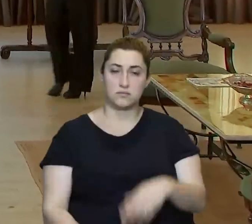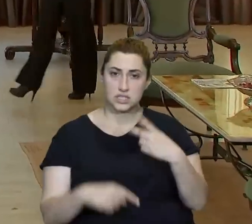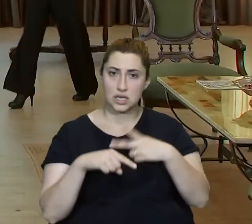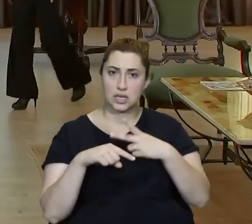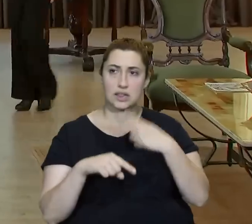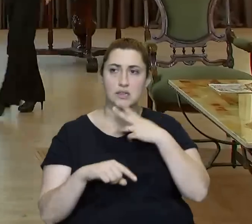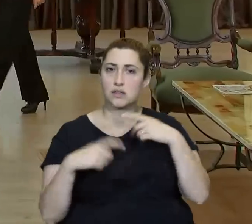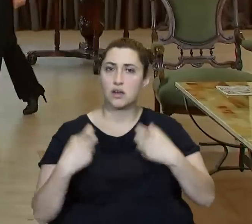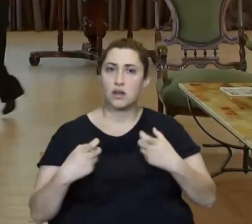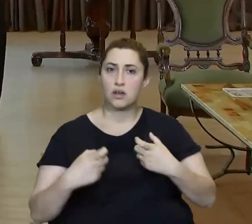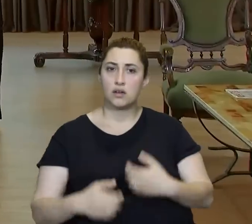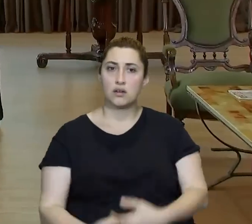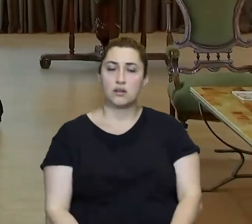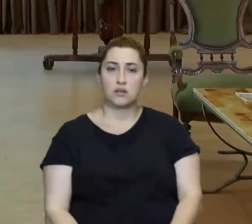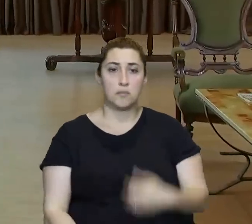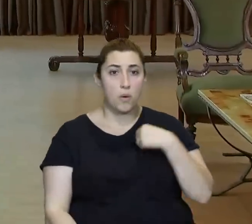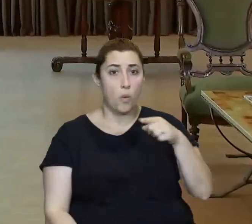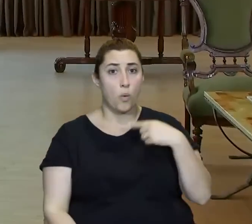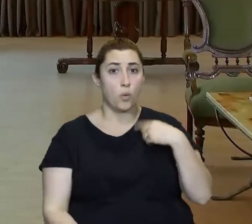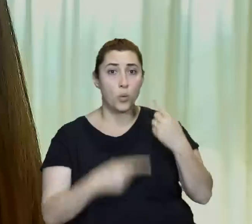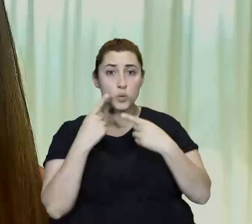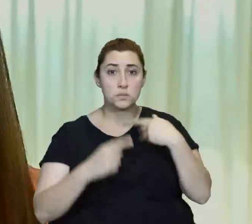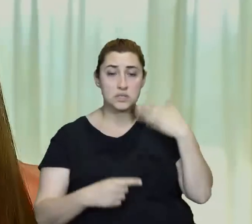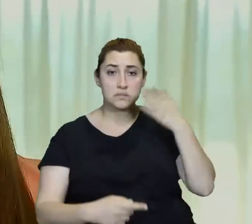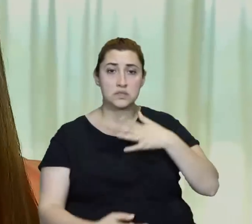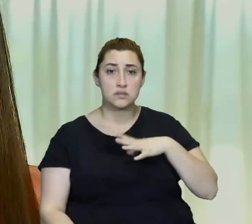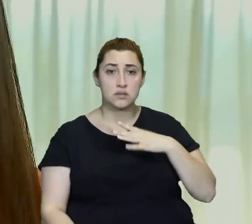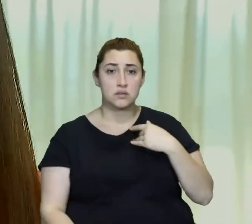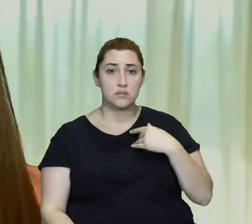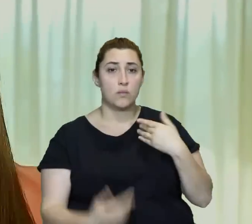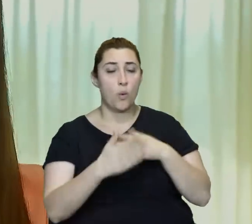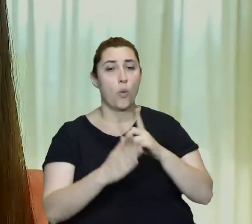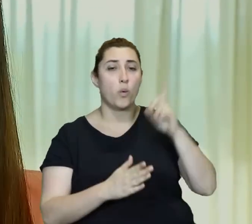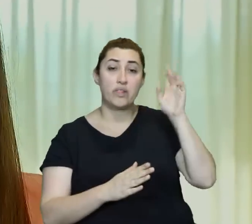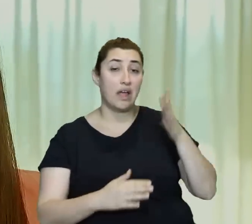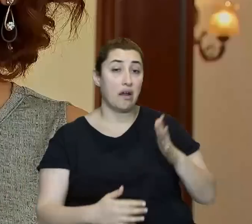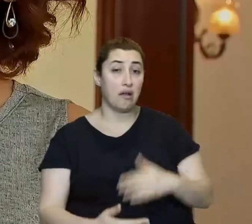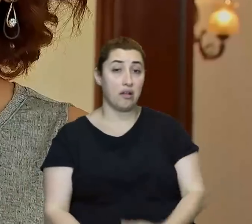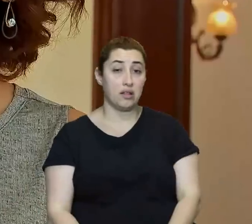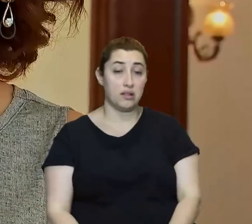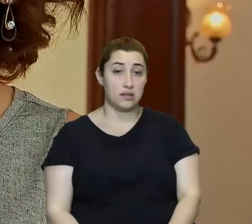Zehra, teyzem nerede? Ben de onunla konuşacaktım. Odasında sanırım.